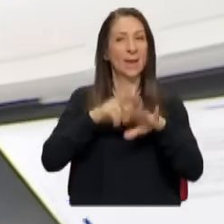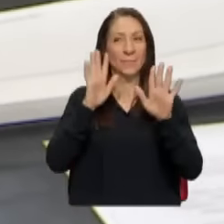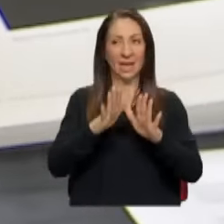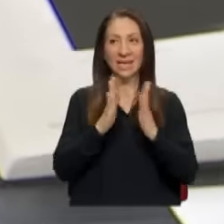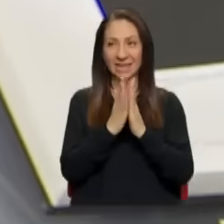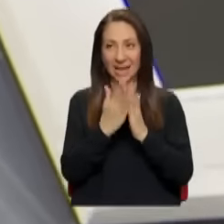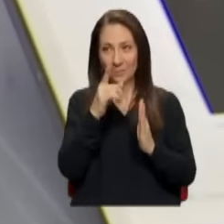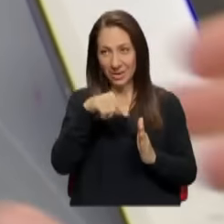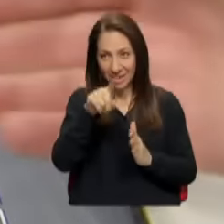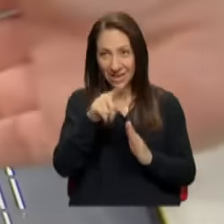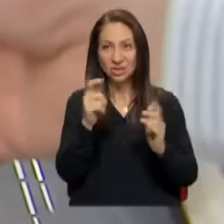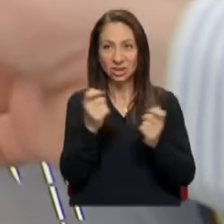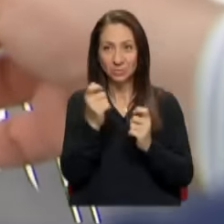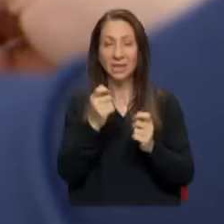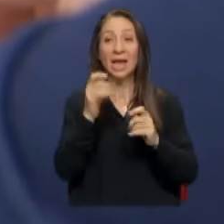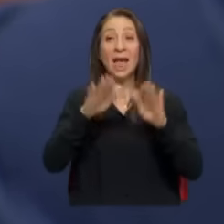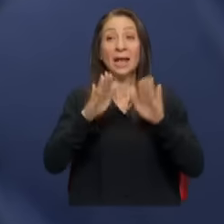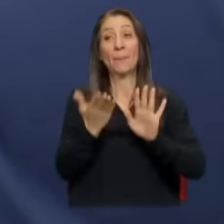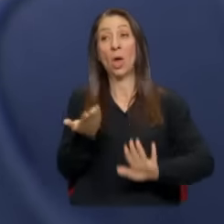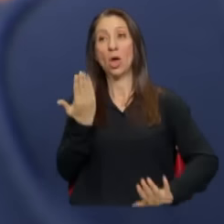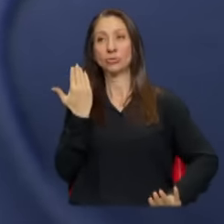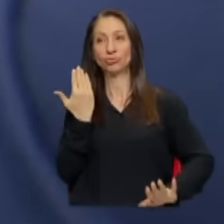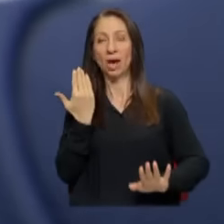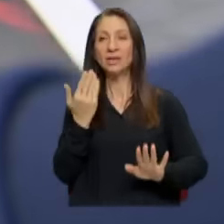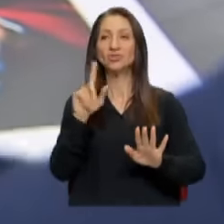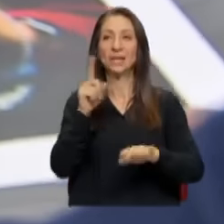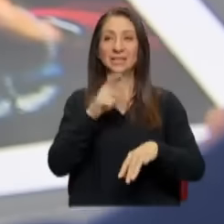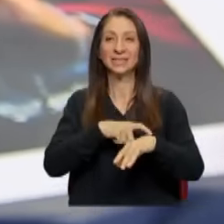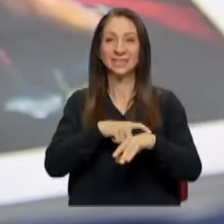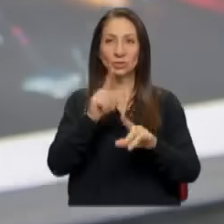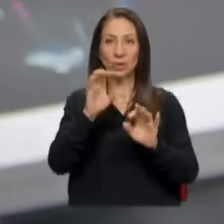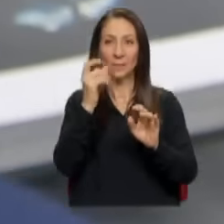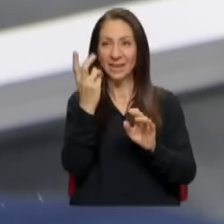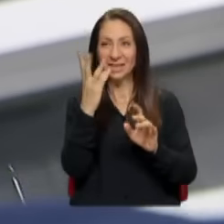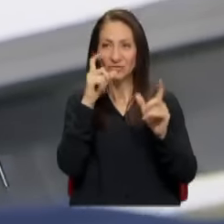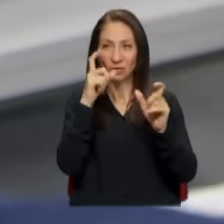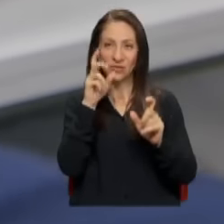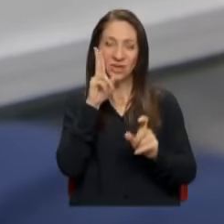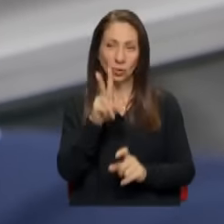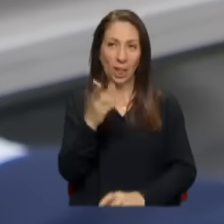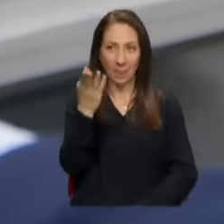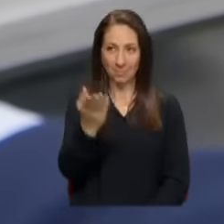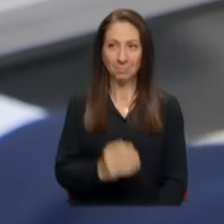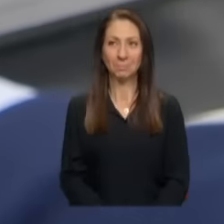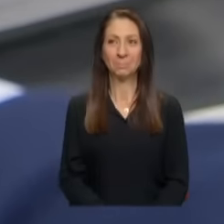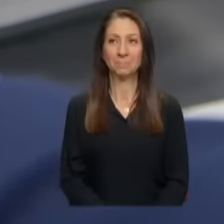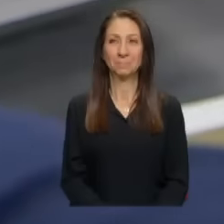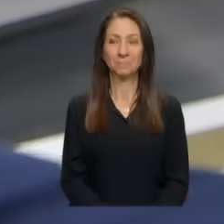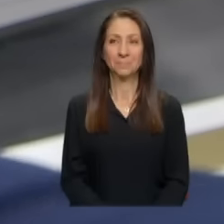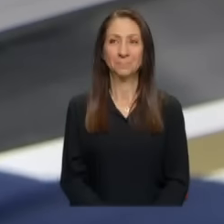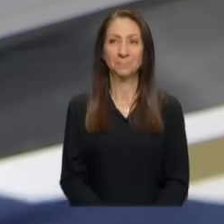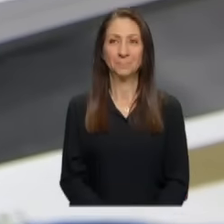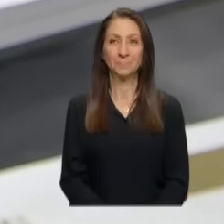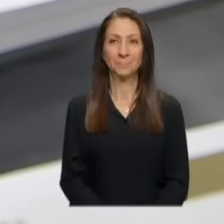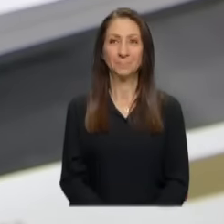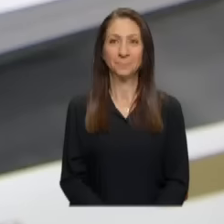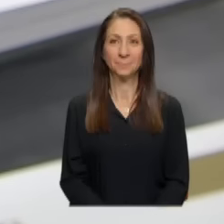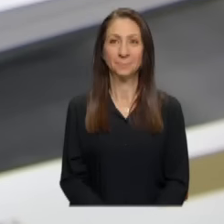isimli kitabı çalışması lansmandan önce Çalar Saat'te şöyle birkaç fotoğrafını da göstermiş